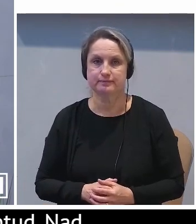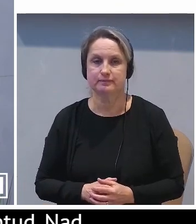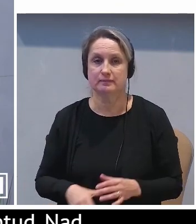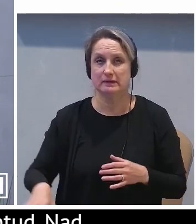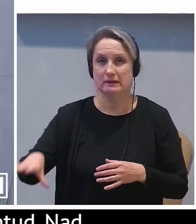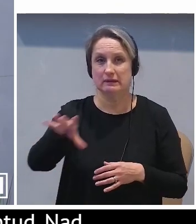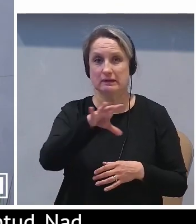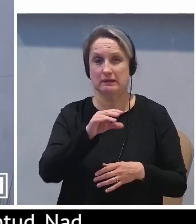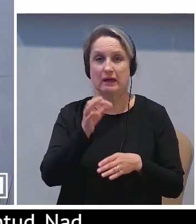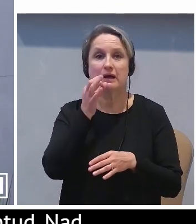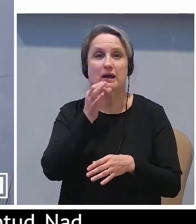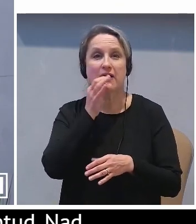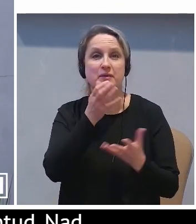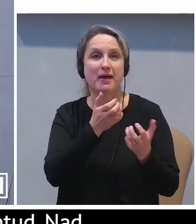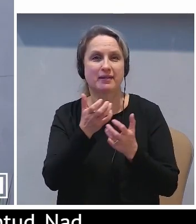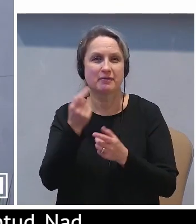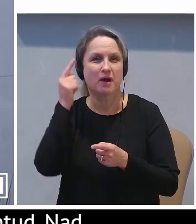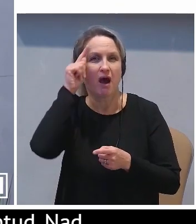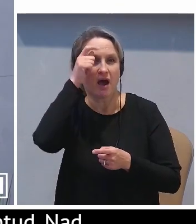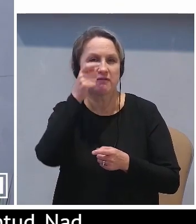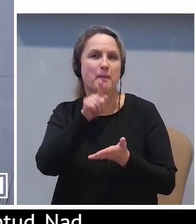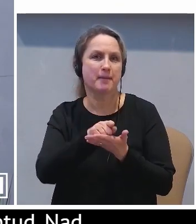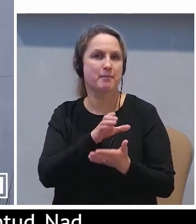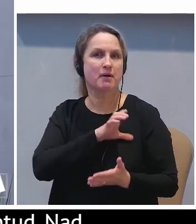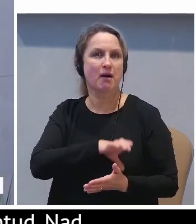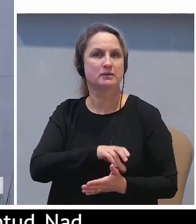Kõik ravimiettevõtted arvavad, et nemad peavad kasumit teenima.